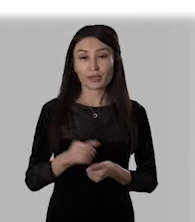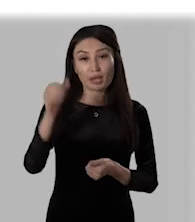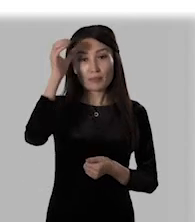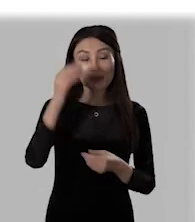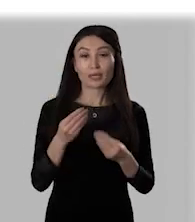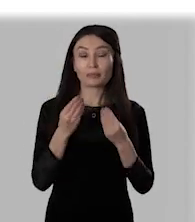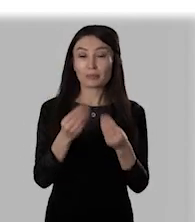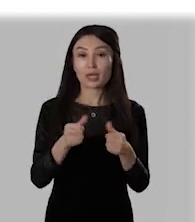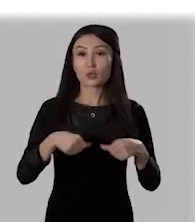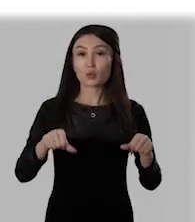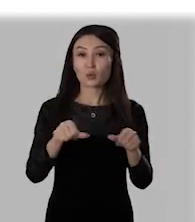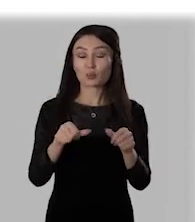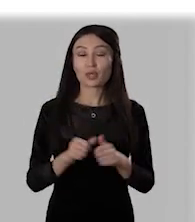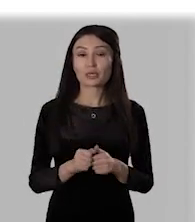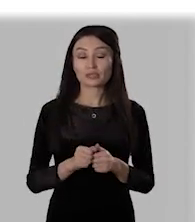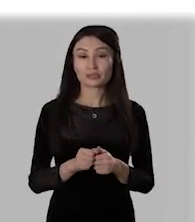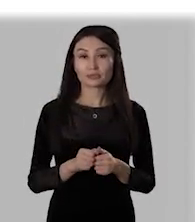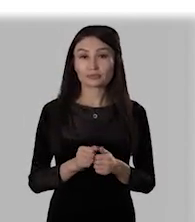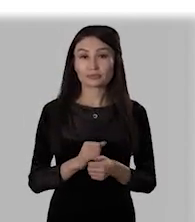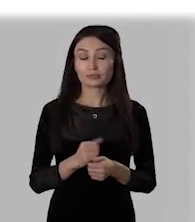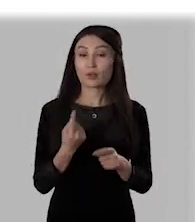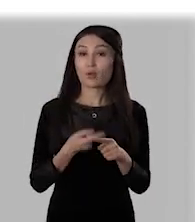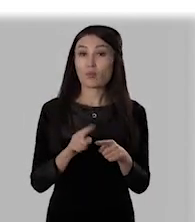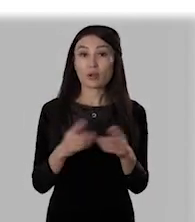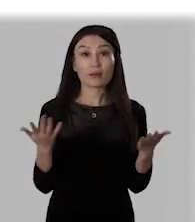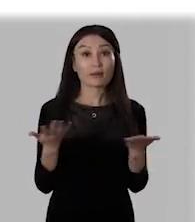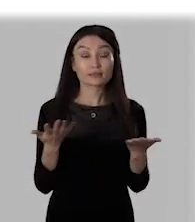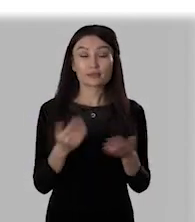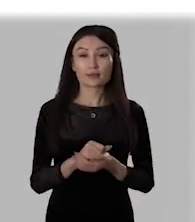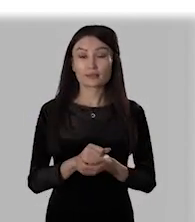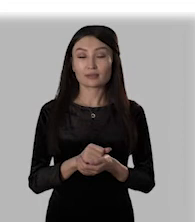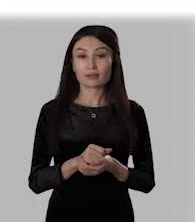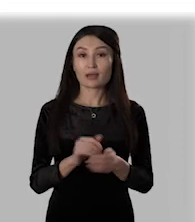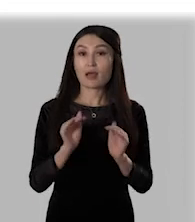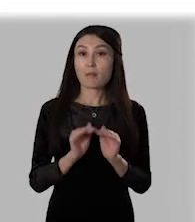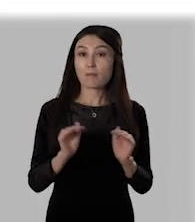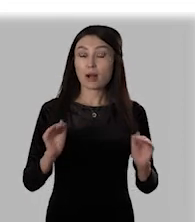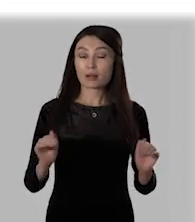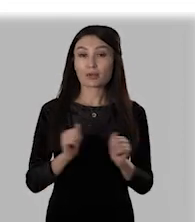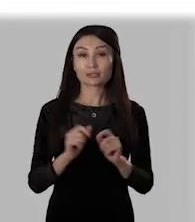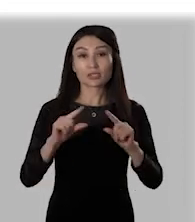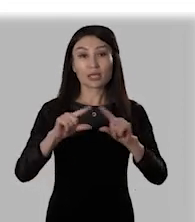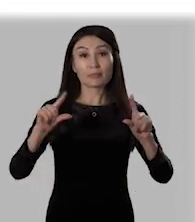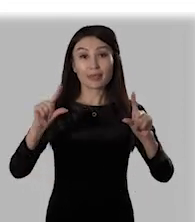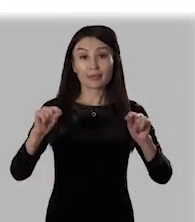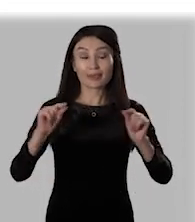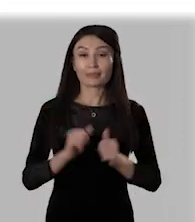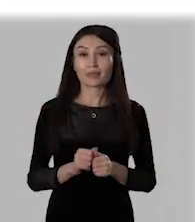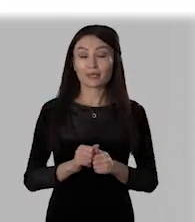Билим берүү уюмдары. Булар кайсылар? Бала бакчалар,